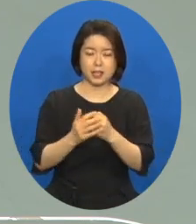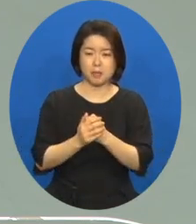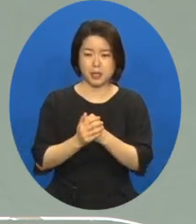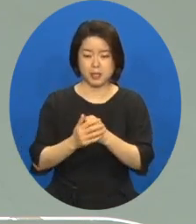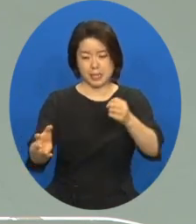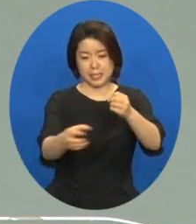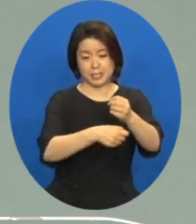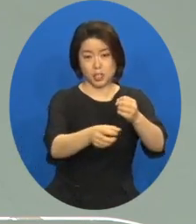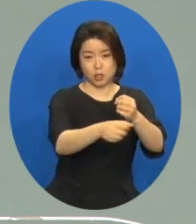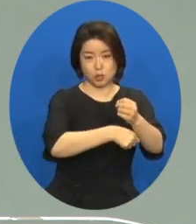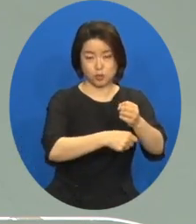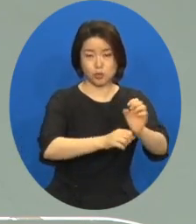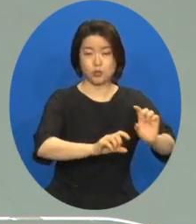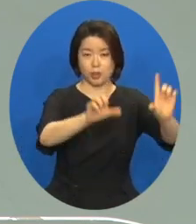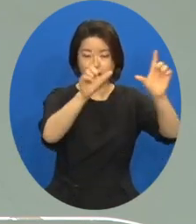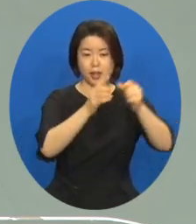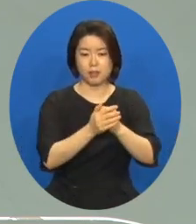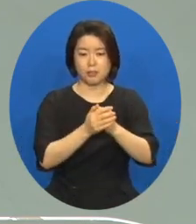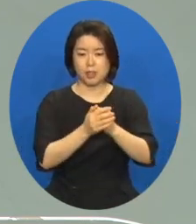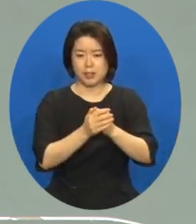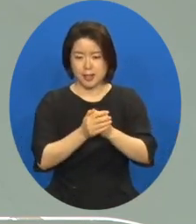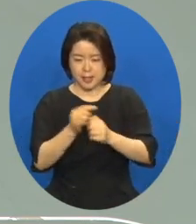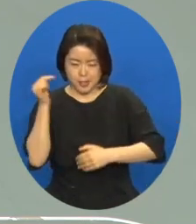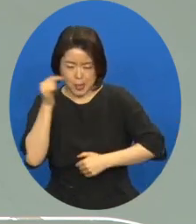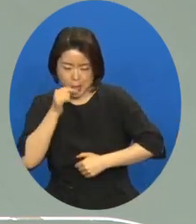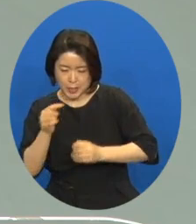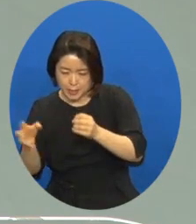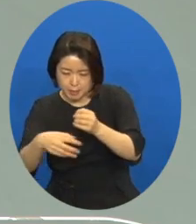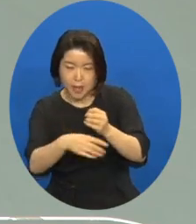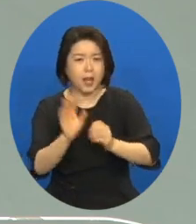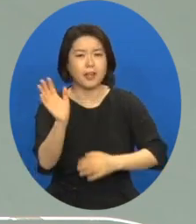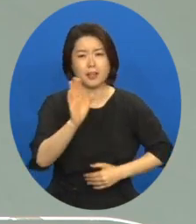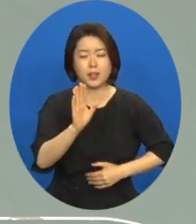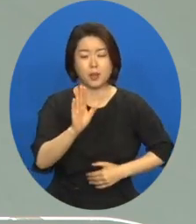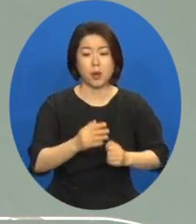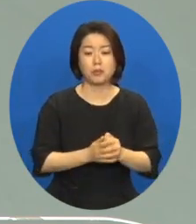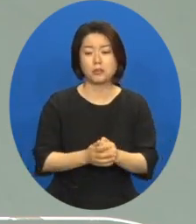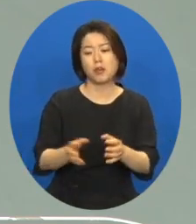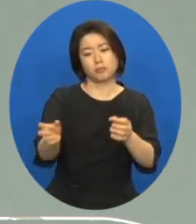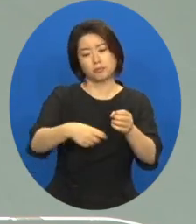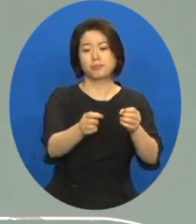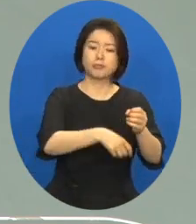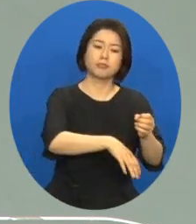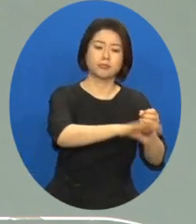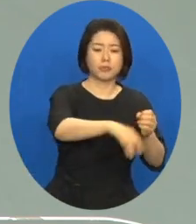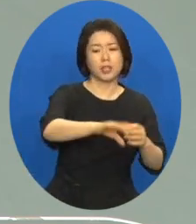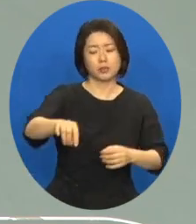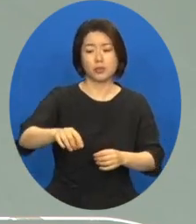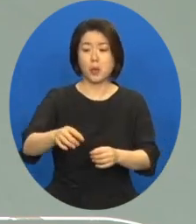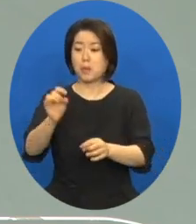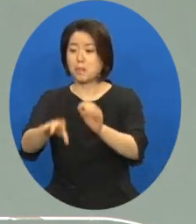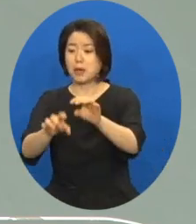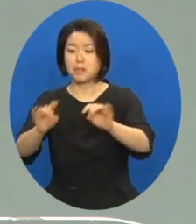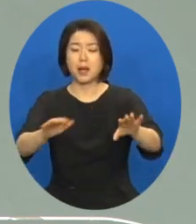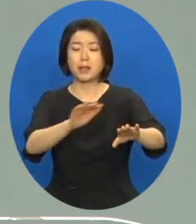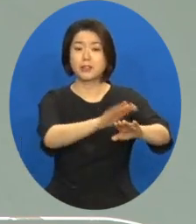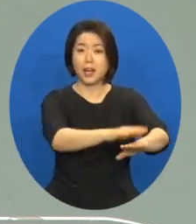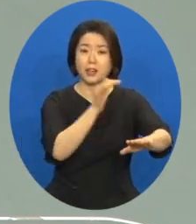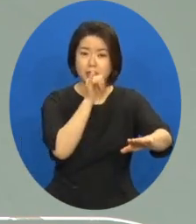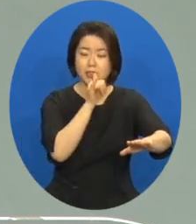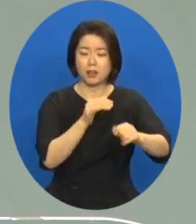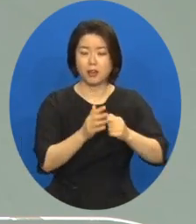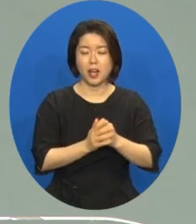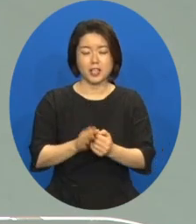추수할 때 적당하게 추수해요. 나달들을 막 밭에다가 흘려놓습니다. 그러면 그 뒤에 가난한